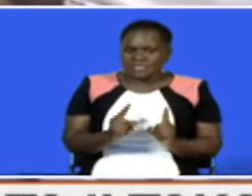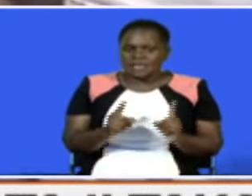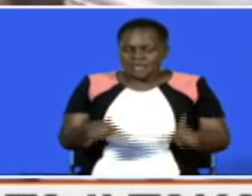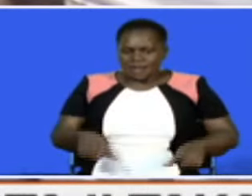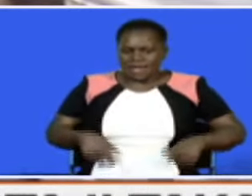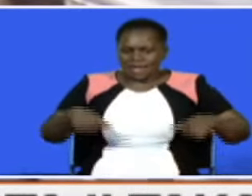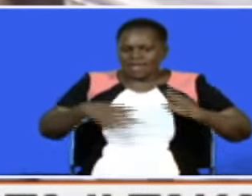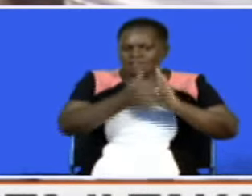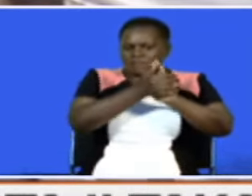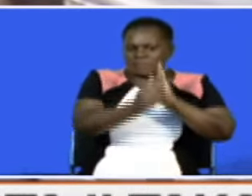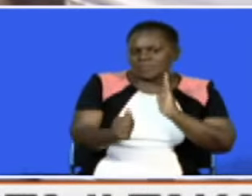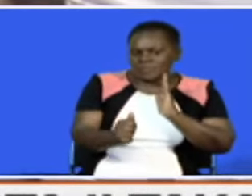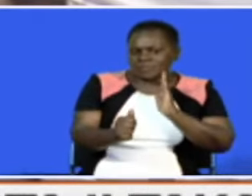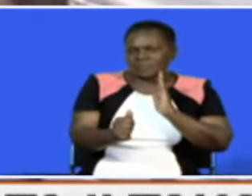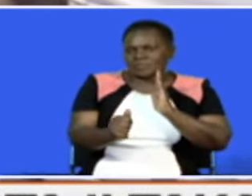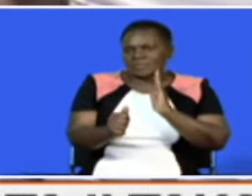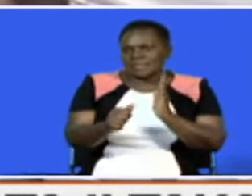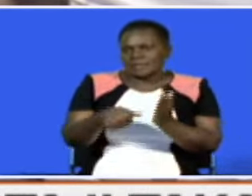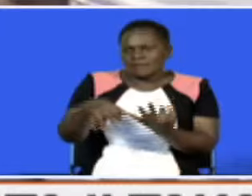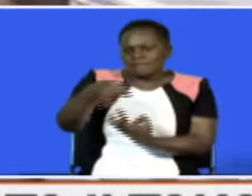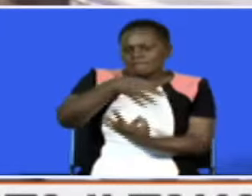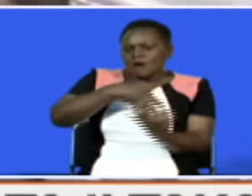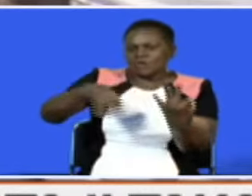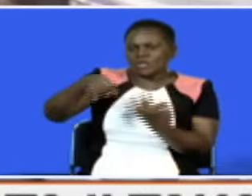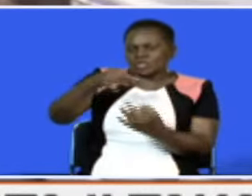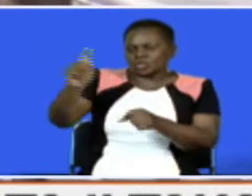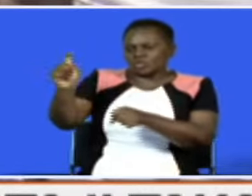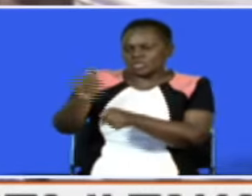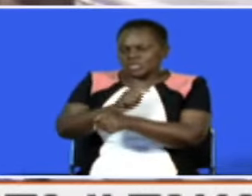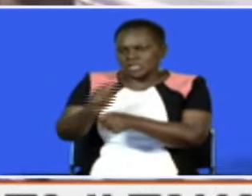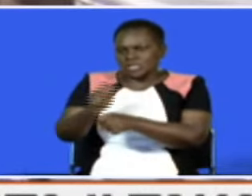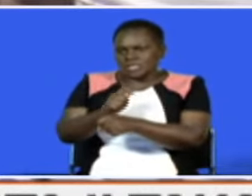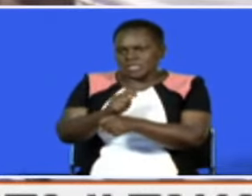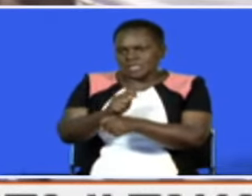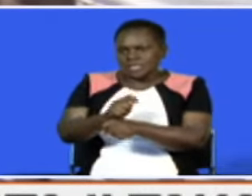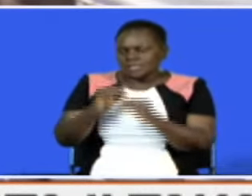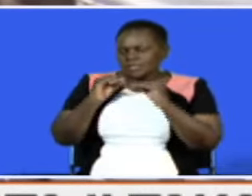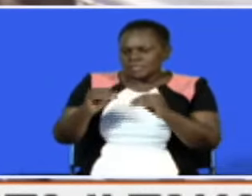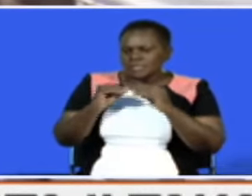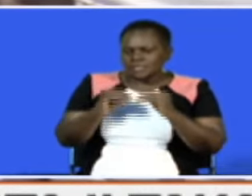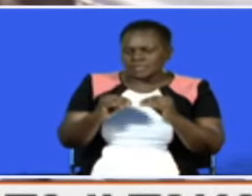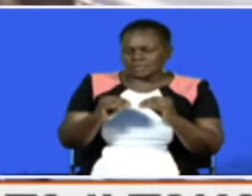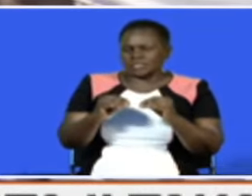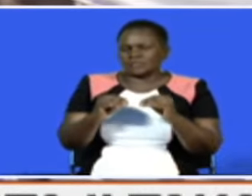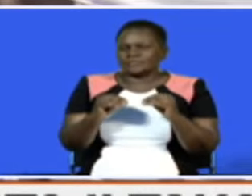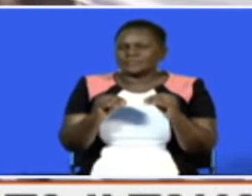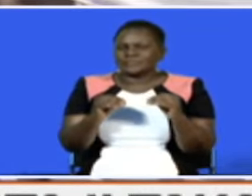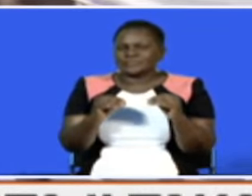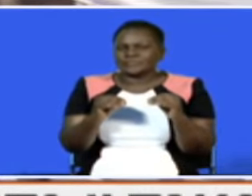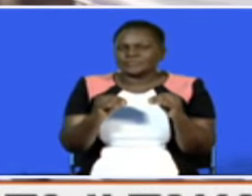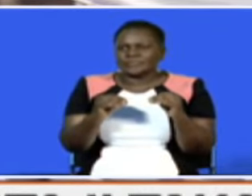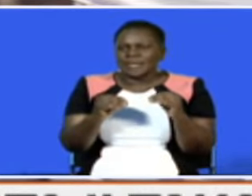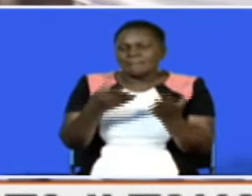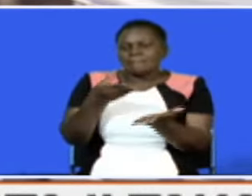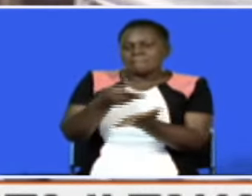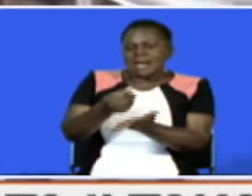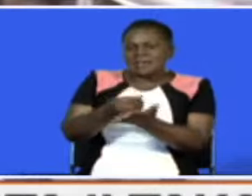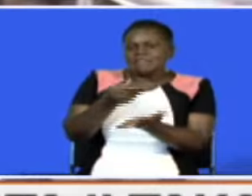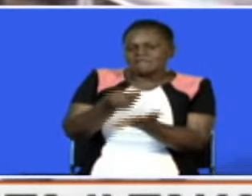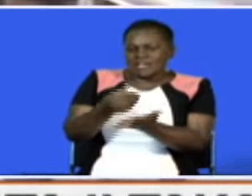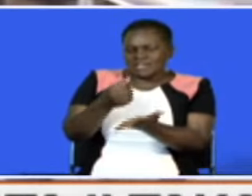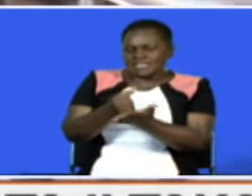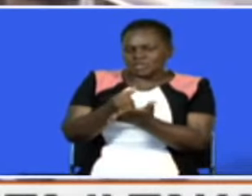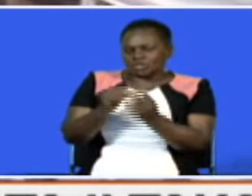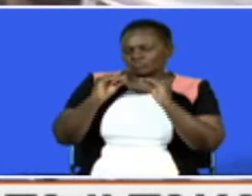life skills. Tunazita foundationals training. Tunawajulisha mambo ya mafunzo ya kipesa, that is